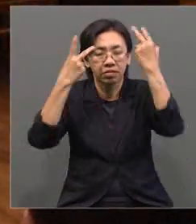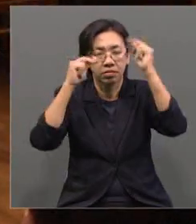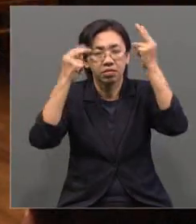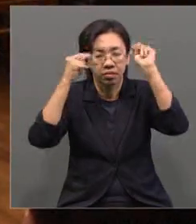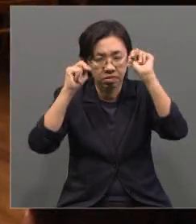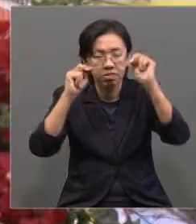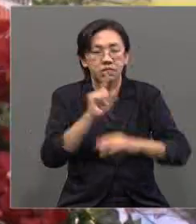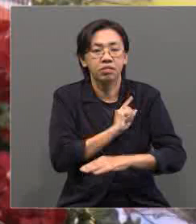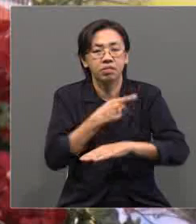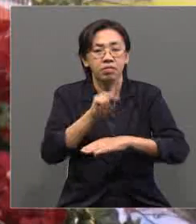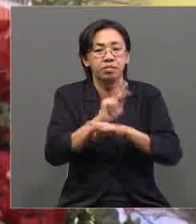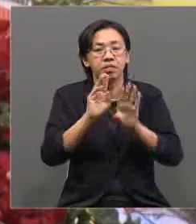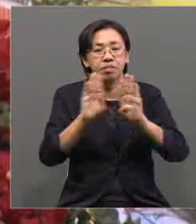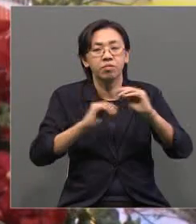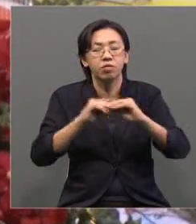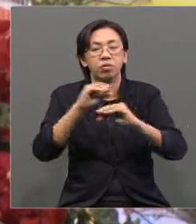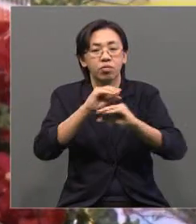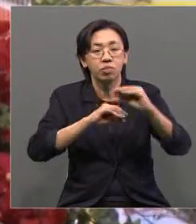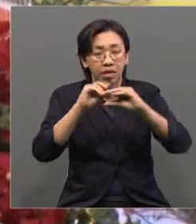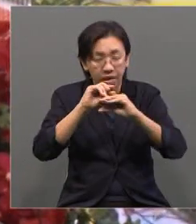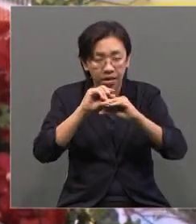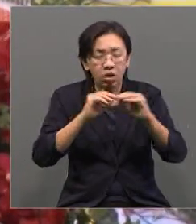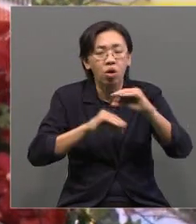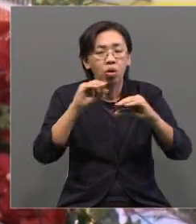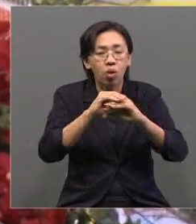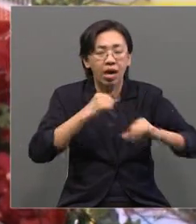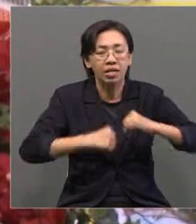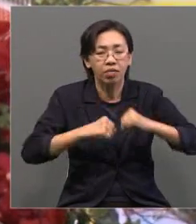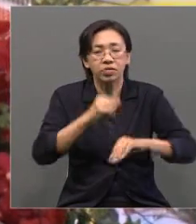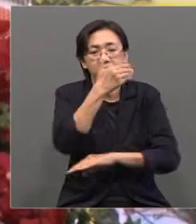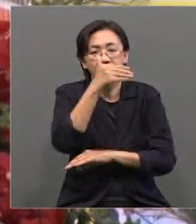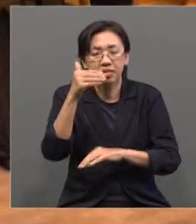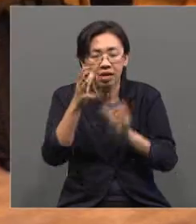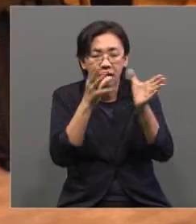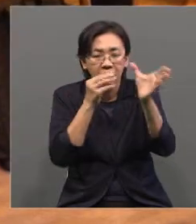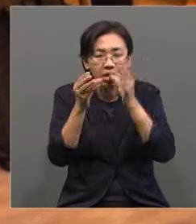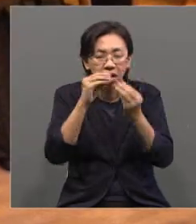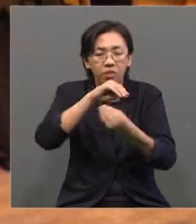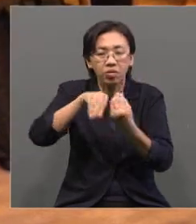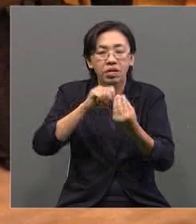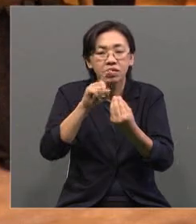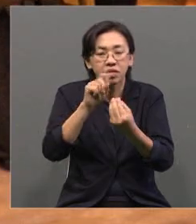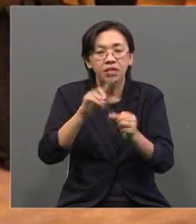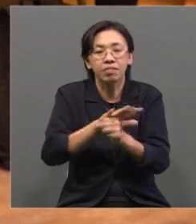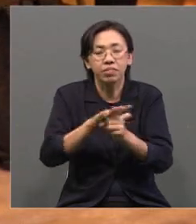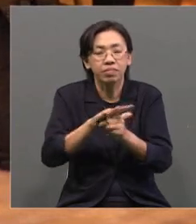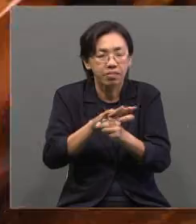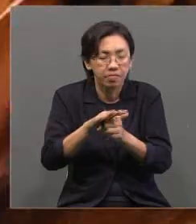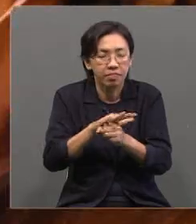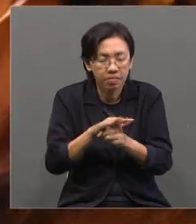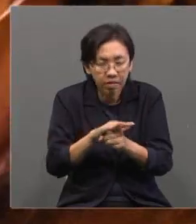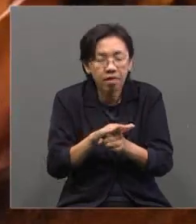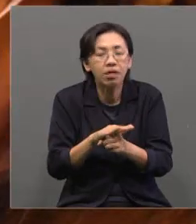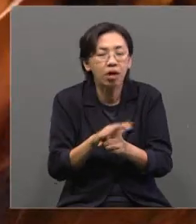มนตรีเป็นประธานเปิดโครงการนะคะโครงการนี้ย้ำอีกทีนะคะเยาวชนนานาชาติเรียนรู้หลักปรัชญาของเศรษฐกิจพอเพียง